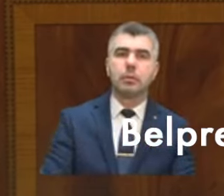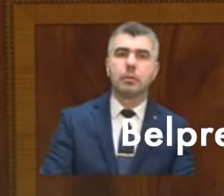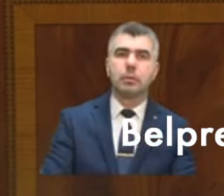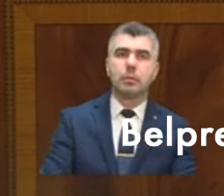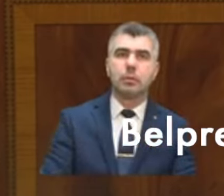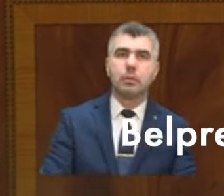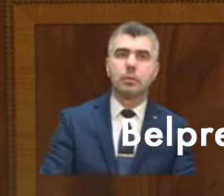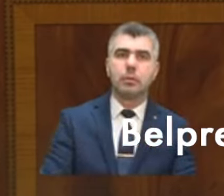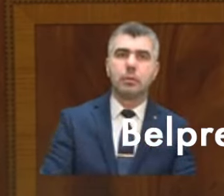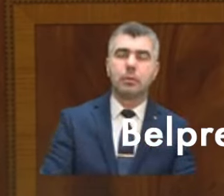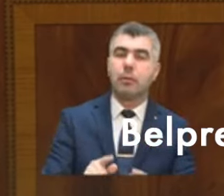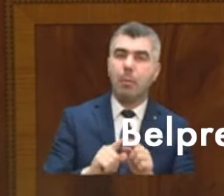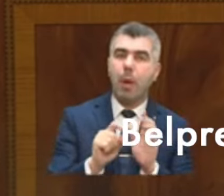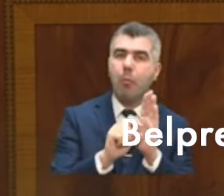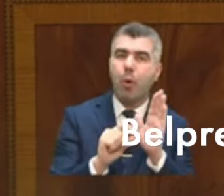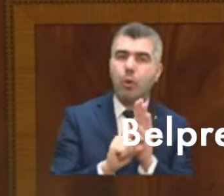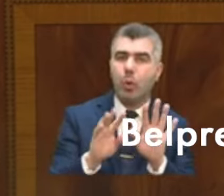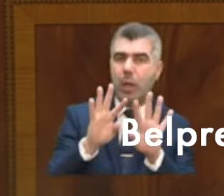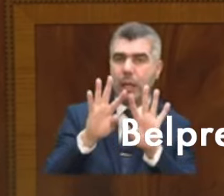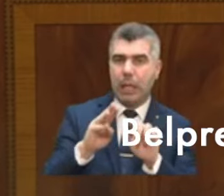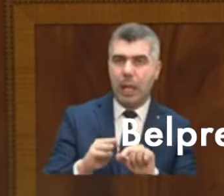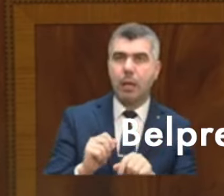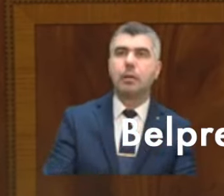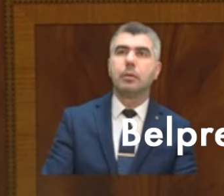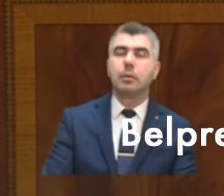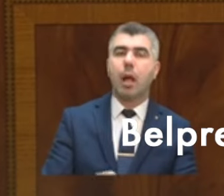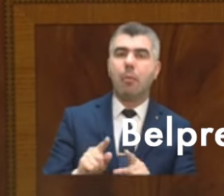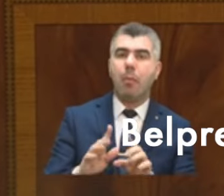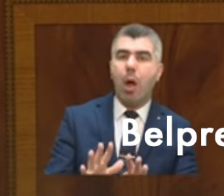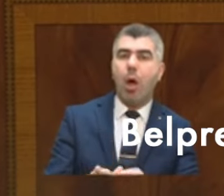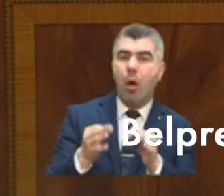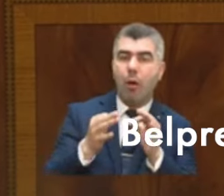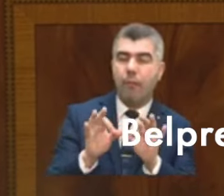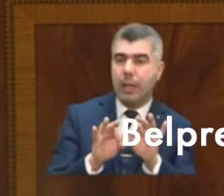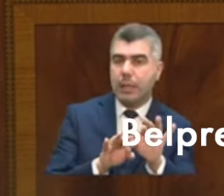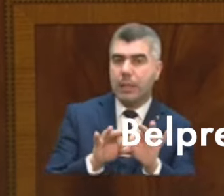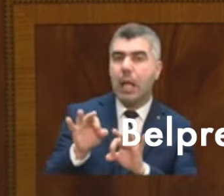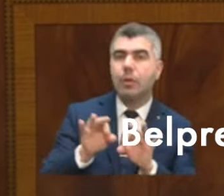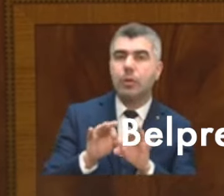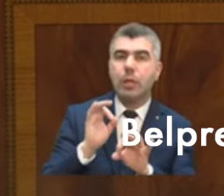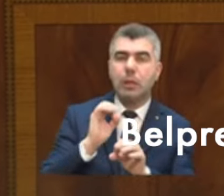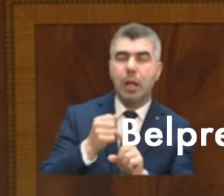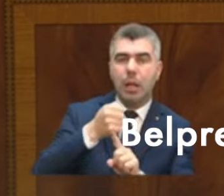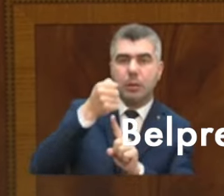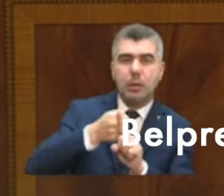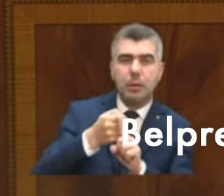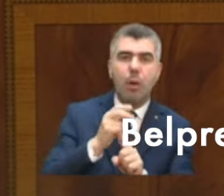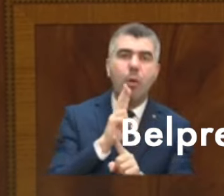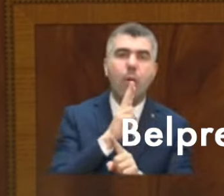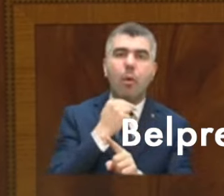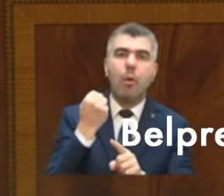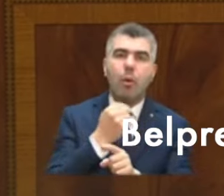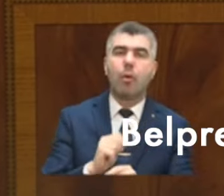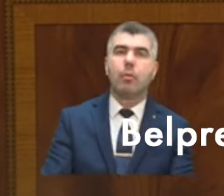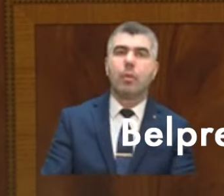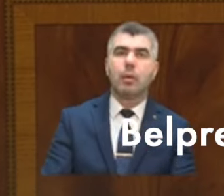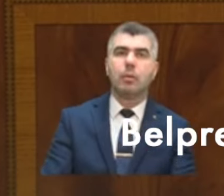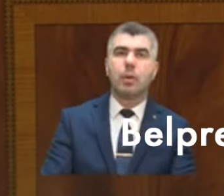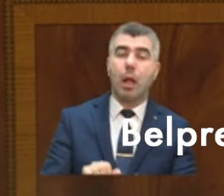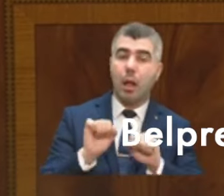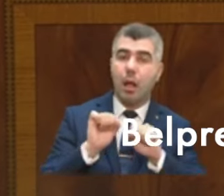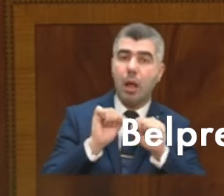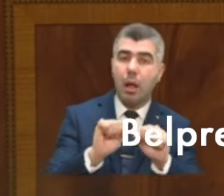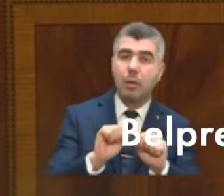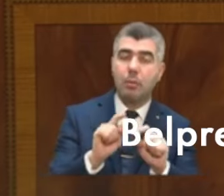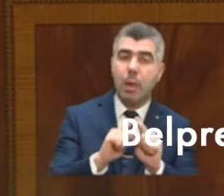والمخططات موضوع التقرير خاصه وان تقييم بعض الاستراتيجيات هي فتره انجاز الحكومه بعينها رغم ان